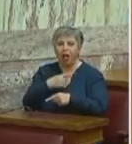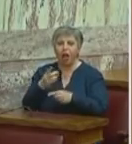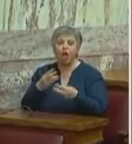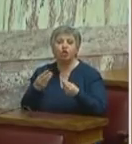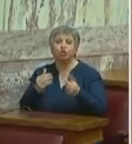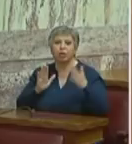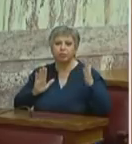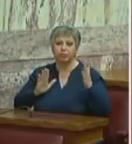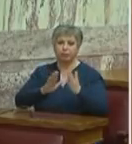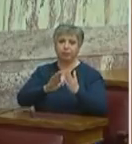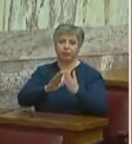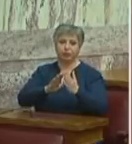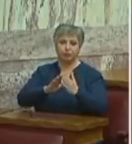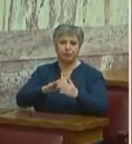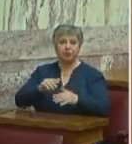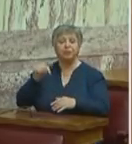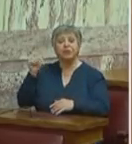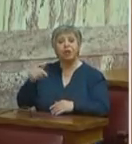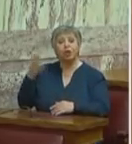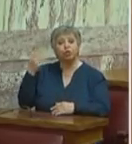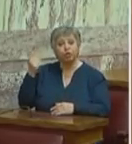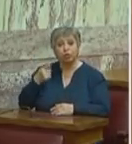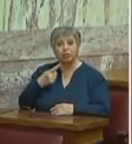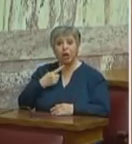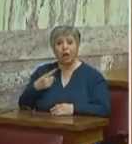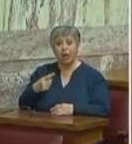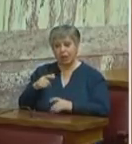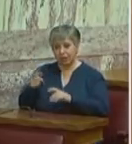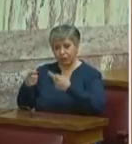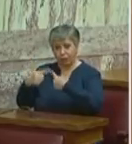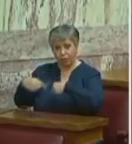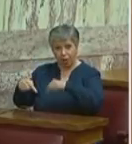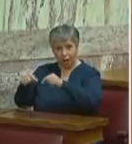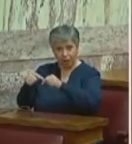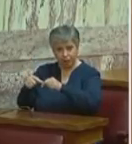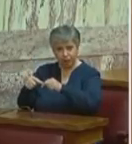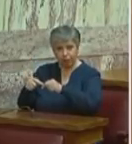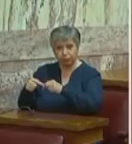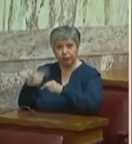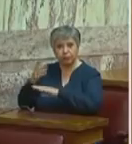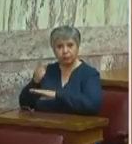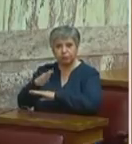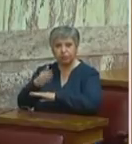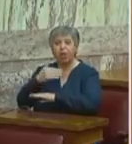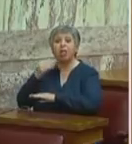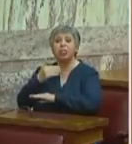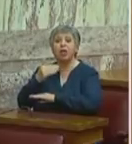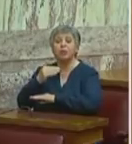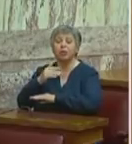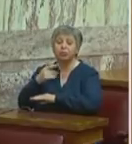ανάκρισης, αναρμοδιότητας και παραγραφής και δεν συντρέχει ο δικαιολογητικός λόγος εφαρμογής του άρθρου 86 του Συντάγματος και των